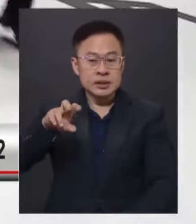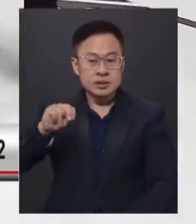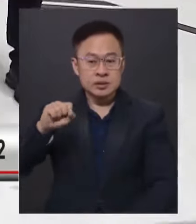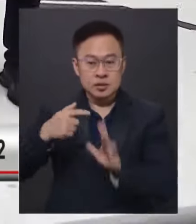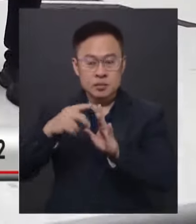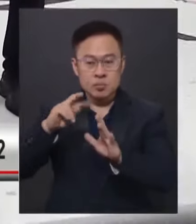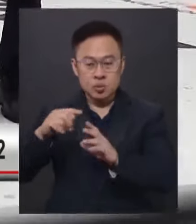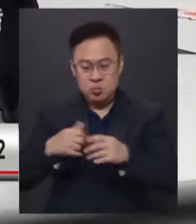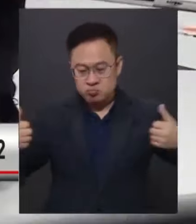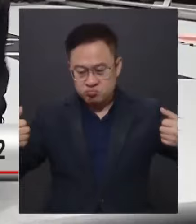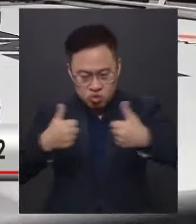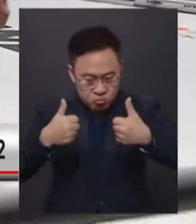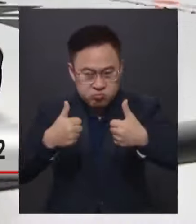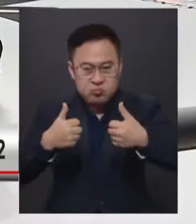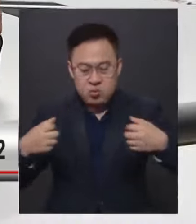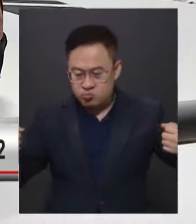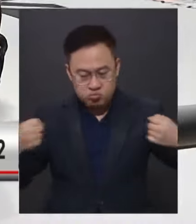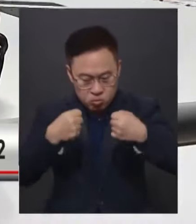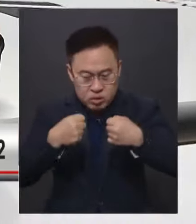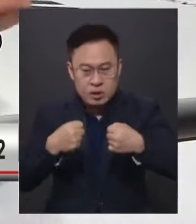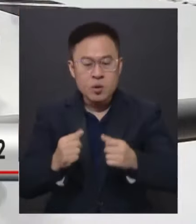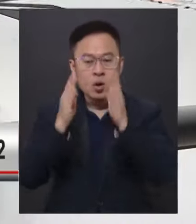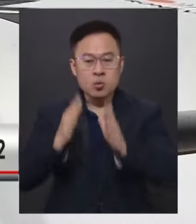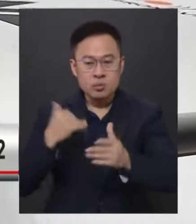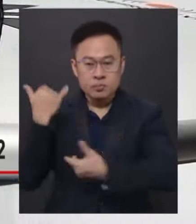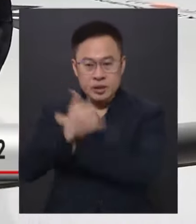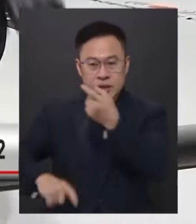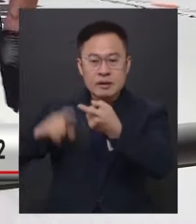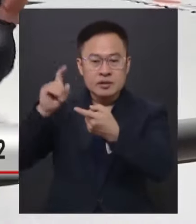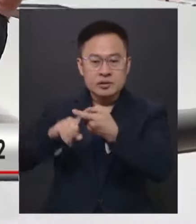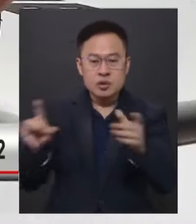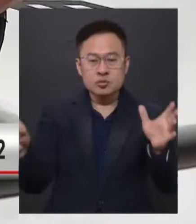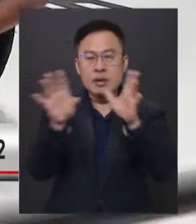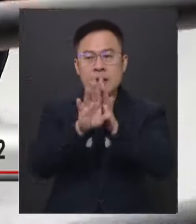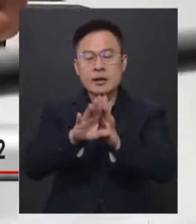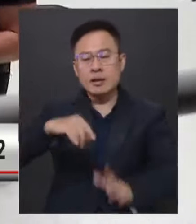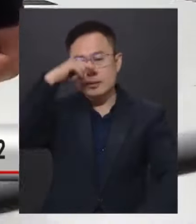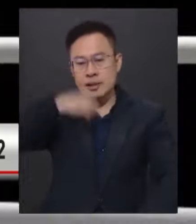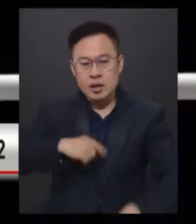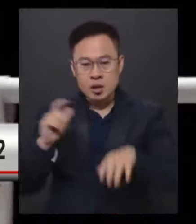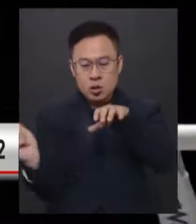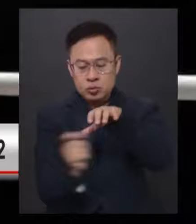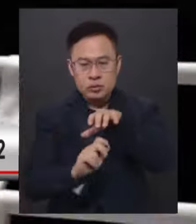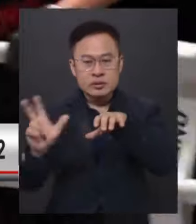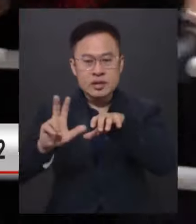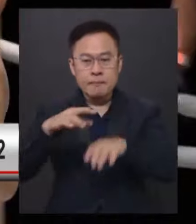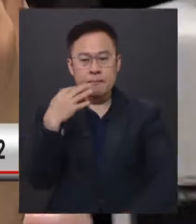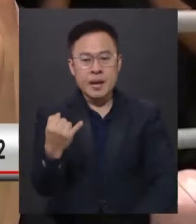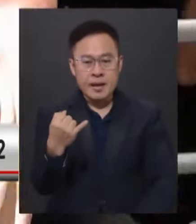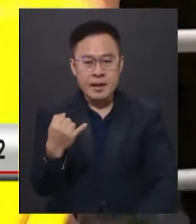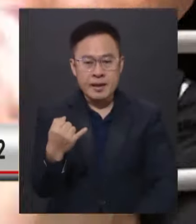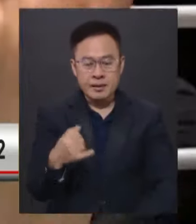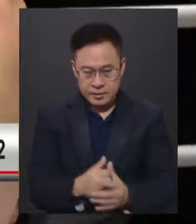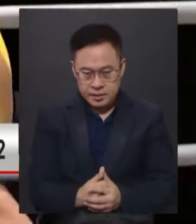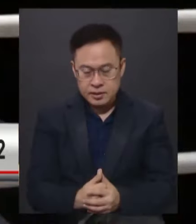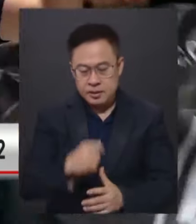ขึ้นสังเวียนพบกับดิมิทรีเบนซิคอฟเป็นนักชกชาวรัสเซียค่ะซึ่งผลการแข่งขันค่ะปรากฏว่าเป็นดิมิทรีที่ทำได้ดีกว่าตั้งแต่ยก